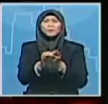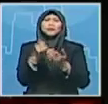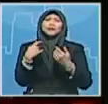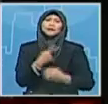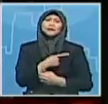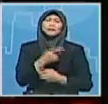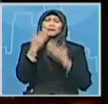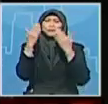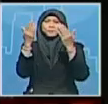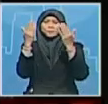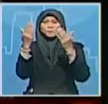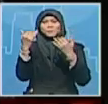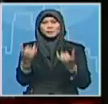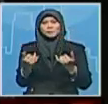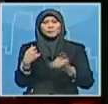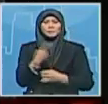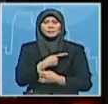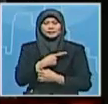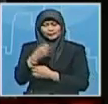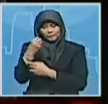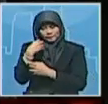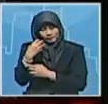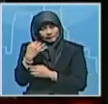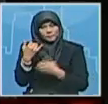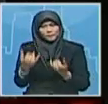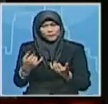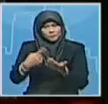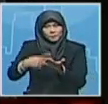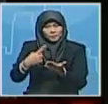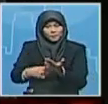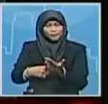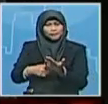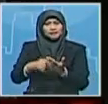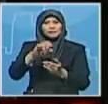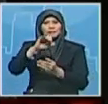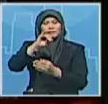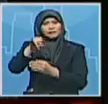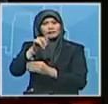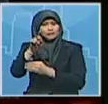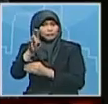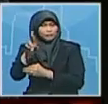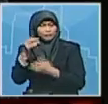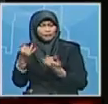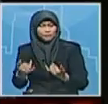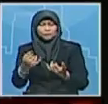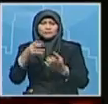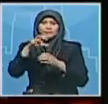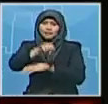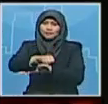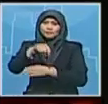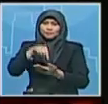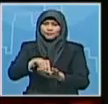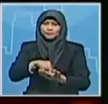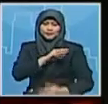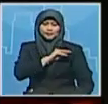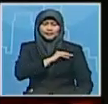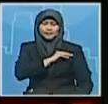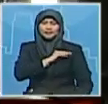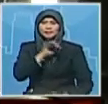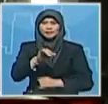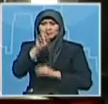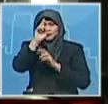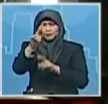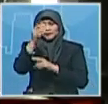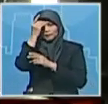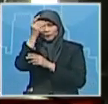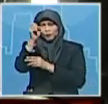syukur dan sudut yang lain kita menginsafi. Berbincang tentang Kementerian Kerja Raya, kami bawakan secara langsung pada malam ini menterinya sendiri yang berhormat Datuk